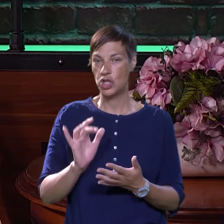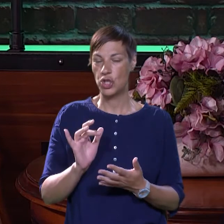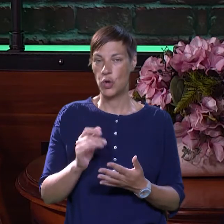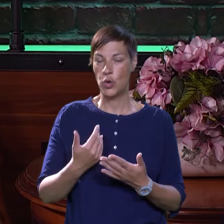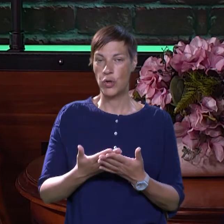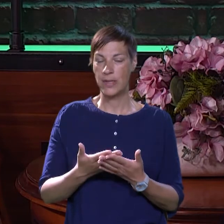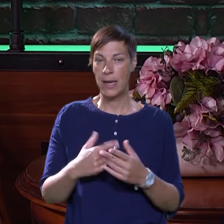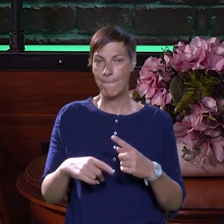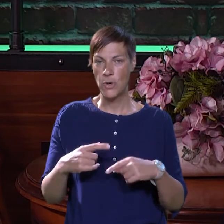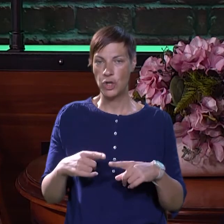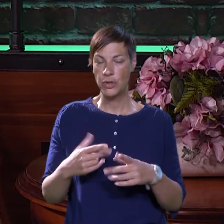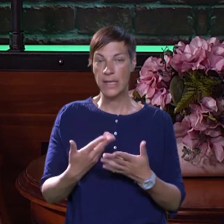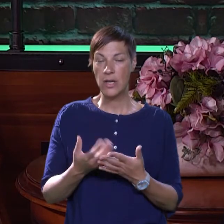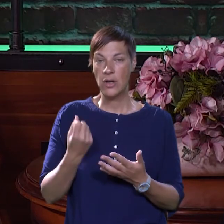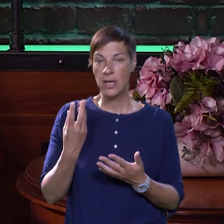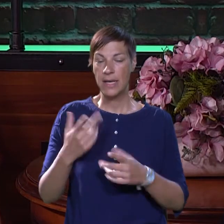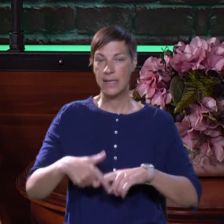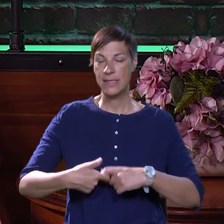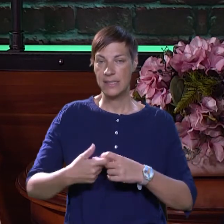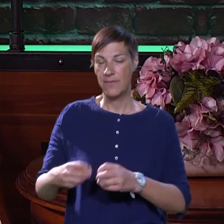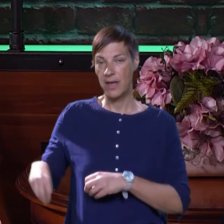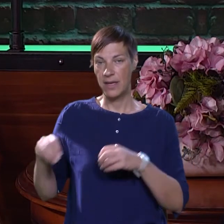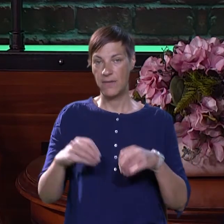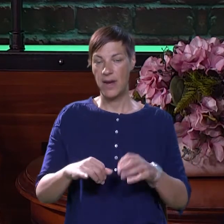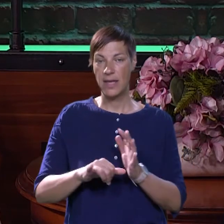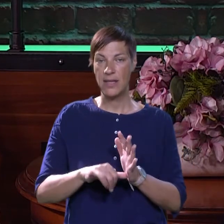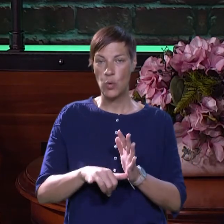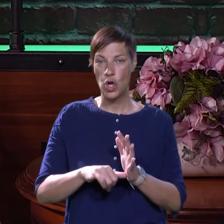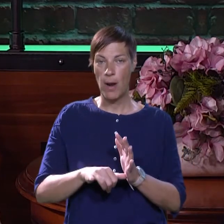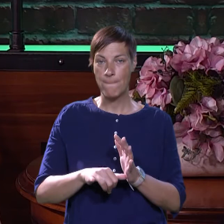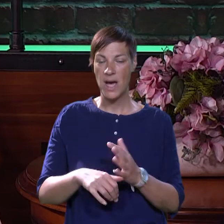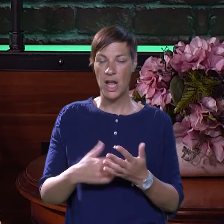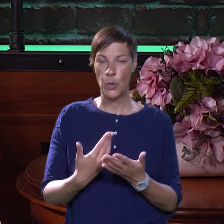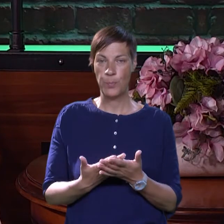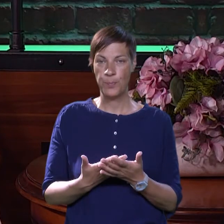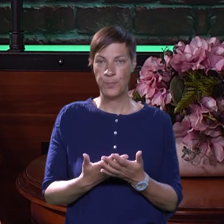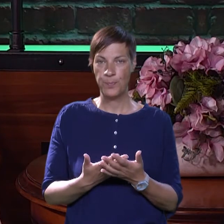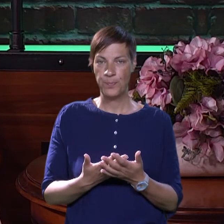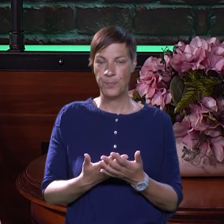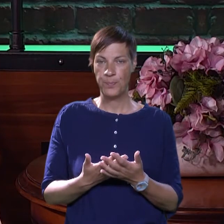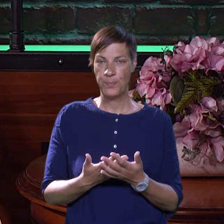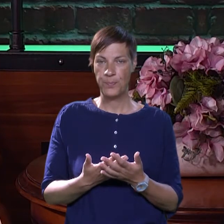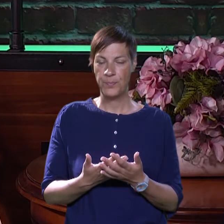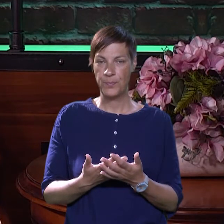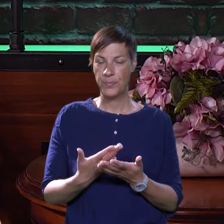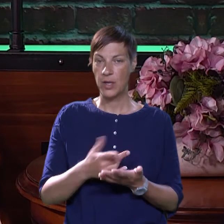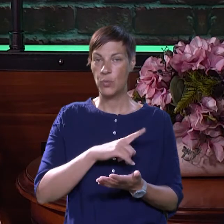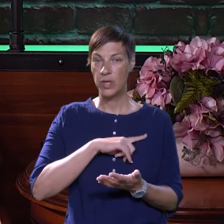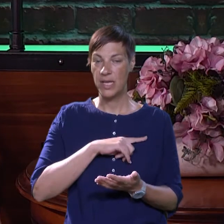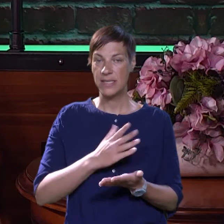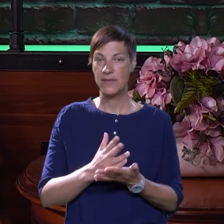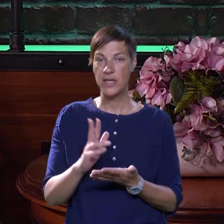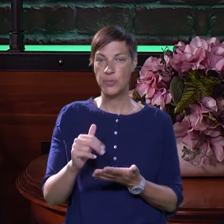kontra produktivno. No kad se stvari vrate, ajmo reći, na normalu, onda u Rijeci